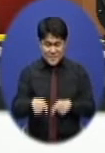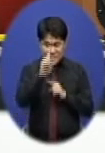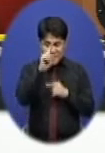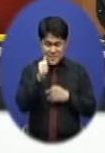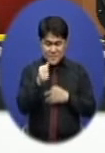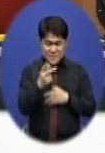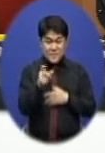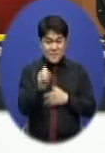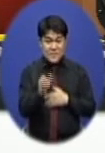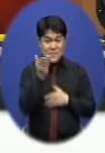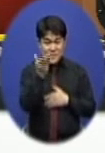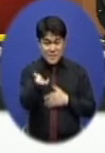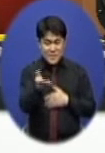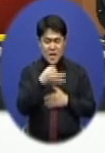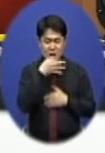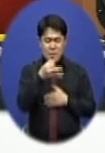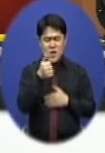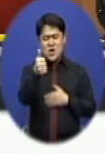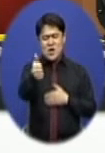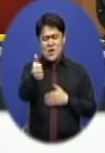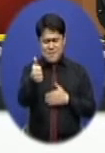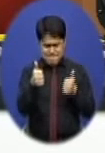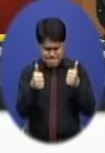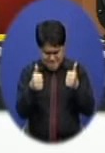효정님은 너무 목소리가 고우셔요.